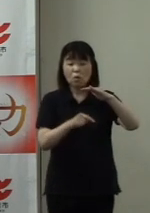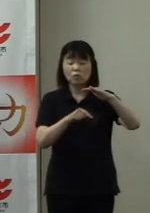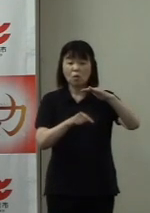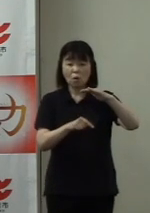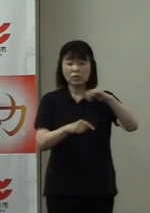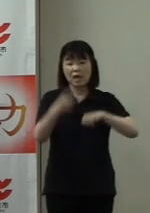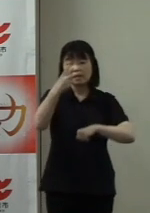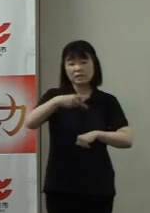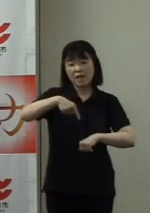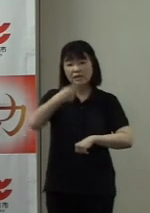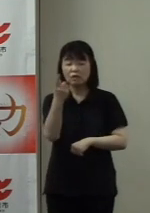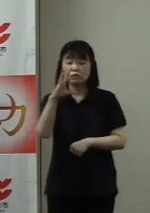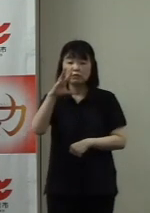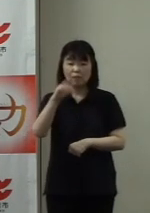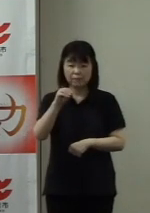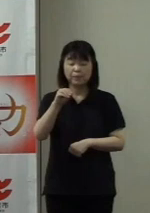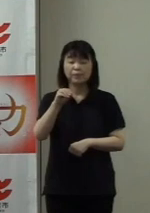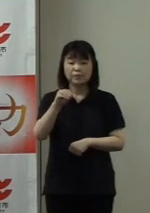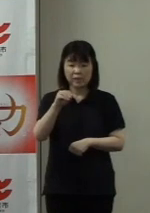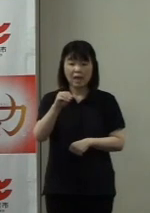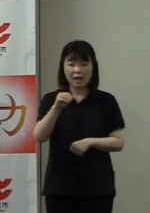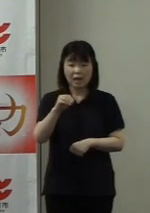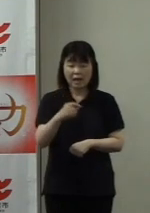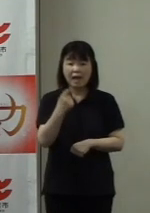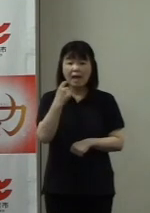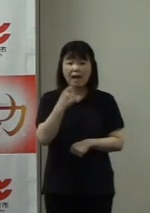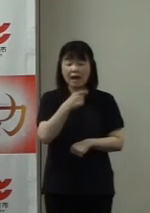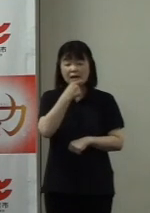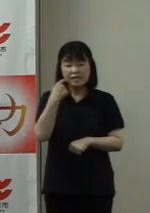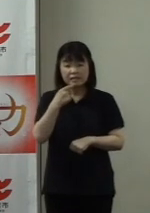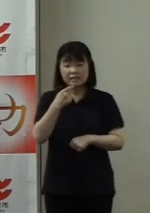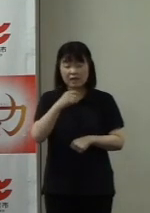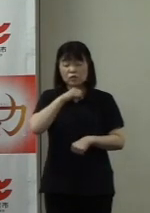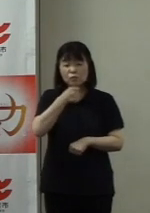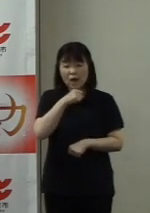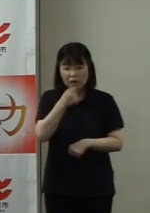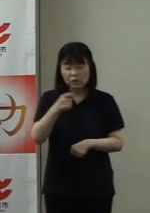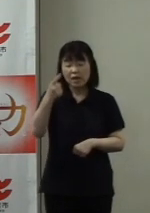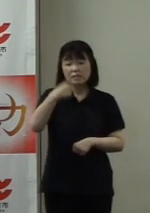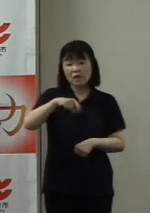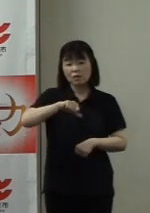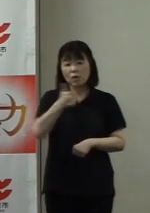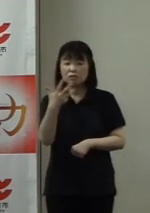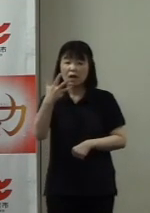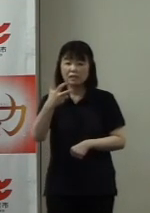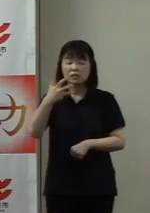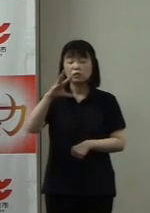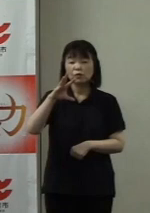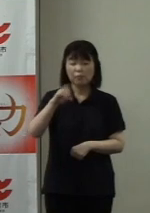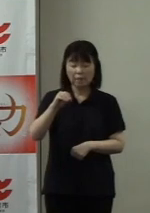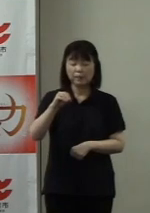で2100万円、観賞、いわゆるさつまいもの方で1580万円の